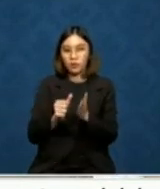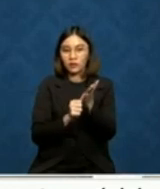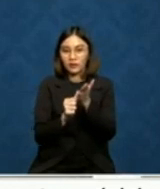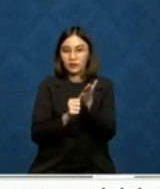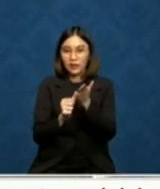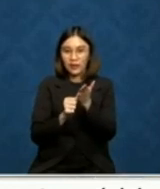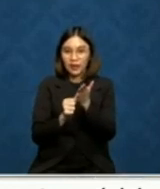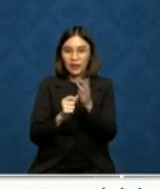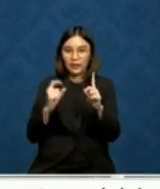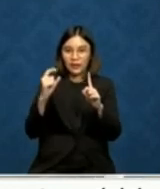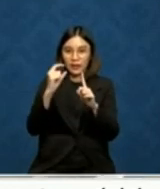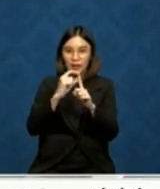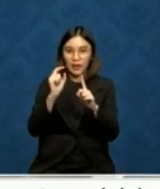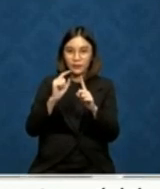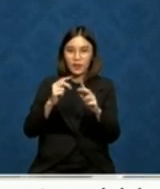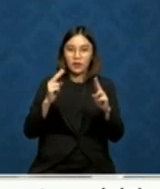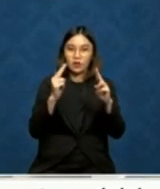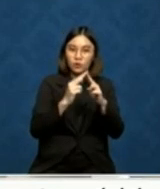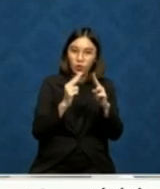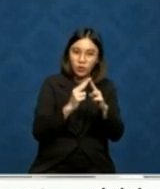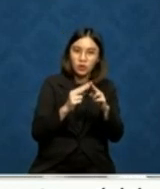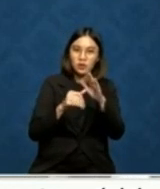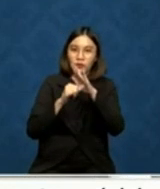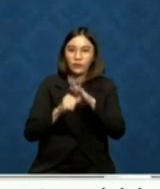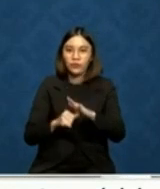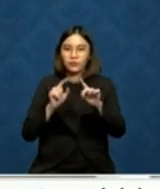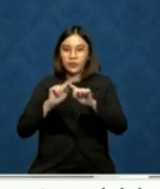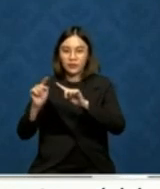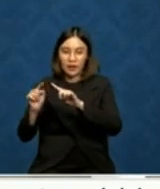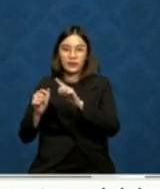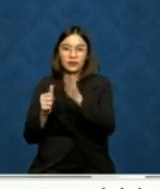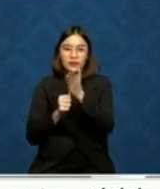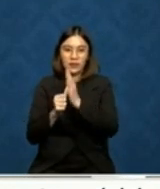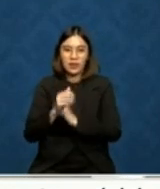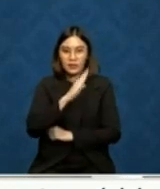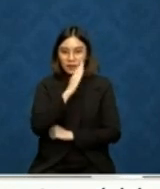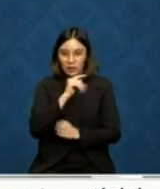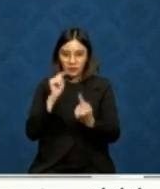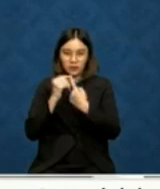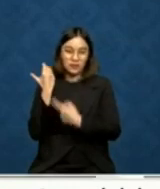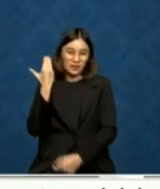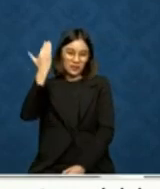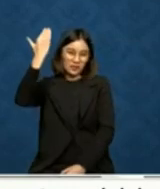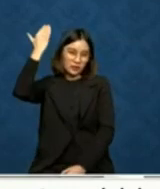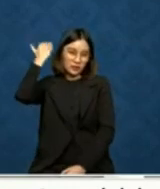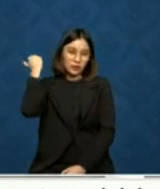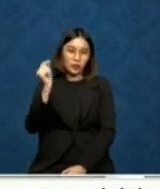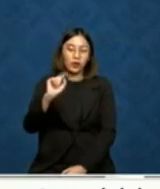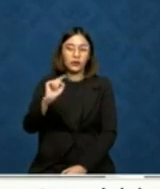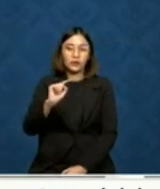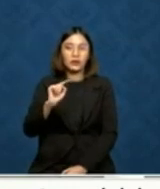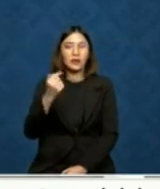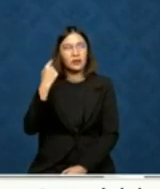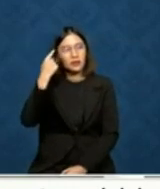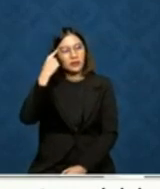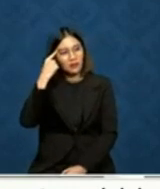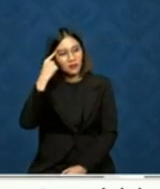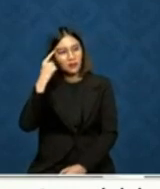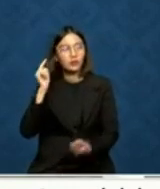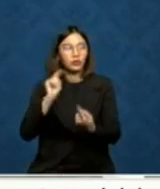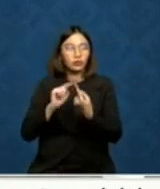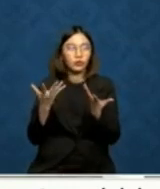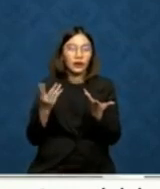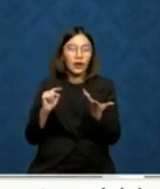ก้ไขนิยามของการข่มขืนกระทำชำเรานะคะถ้าเกิดพูดถึงในอดีตที่ผ่านมาเลยเราอาจจะมองในเรื่อง